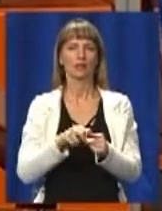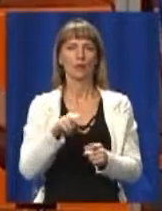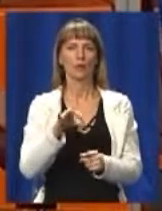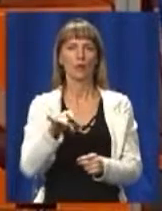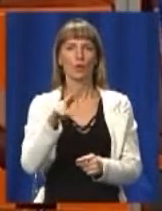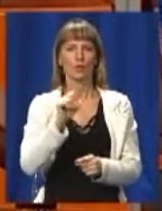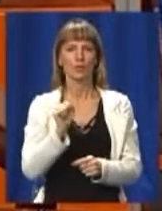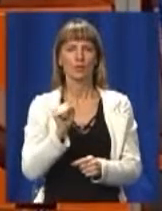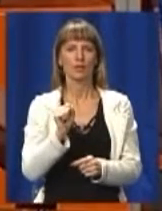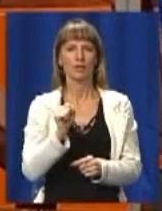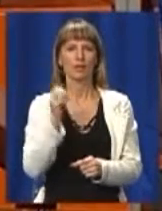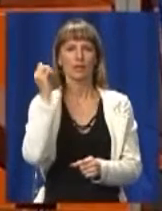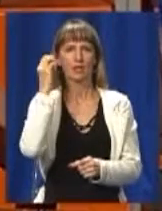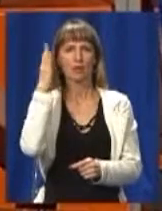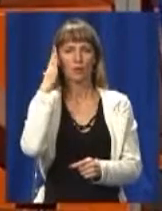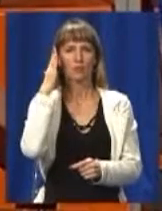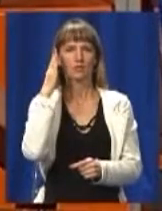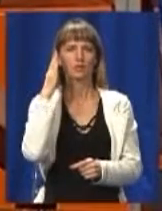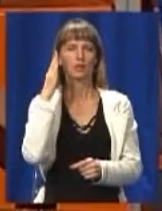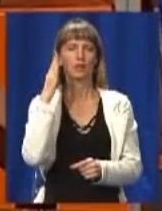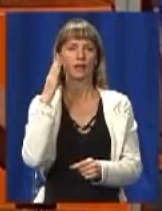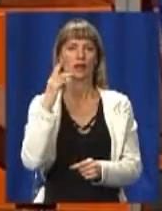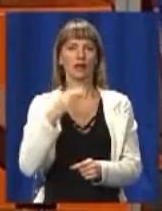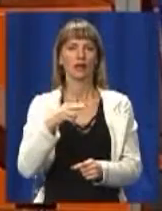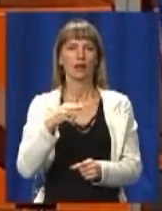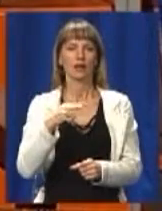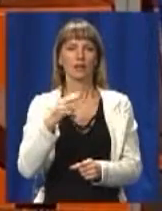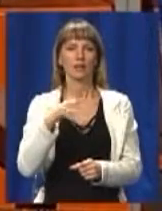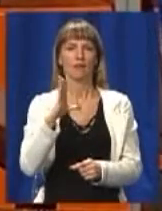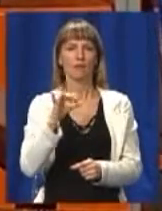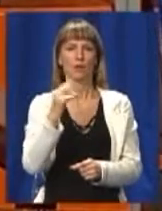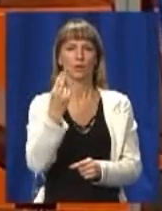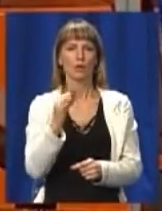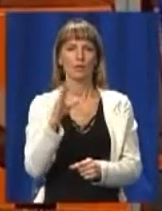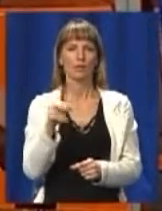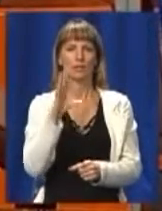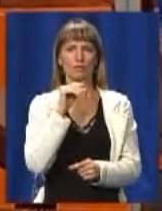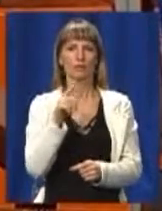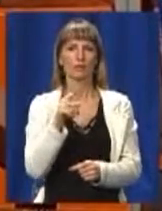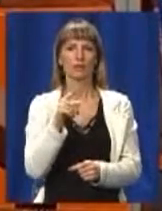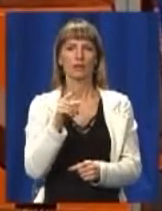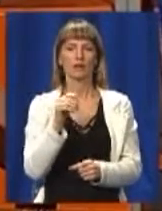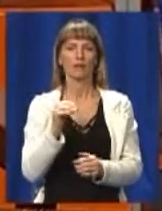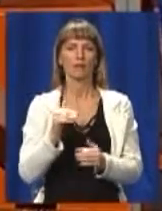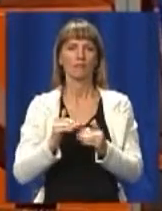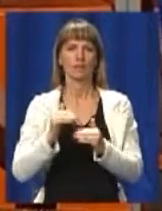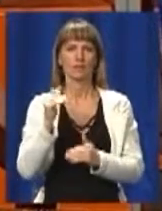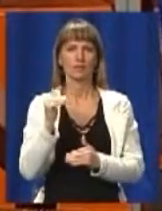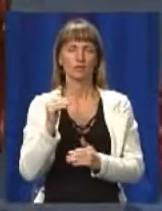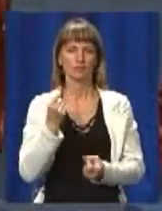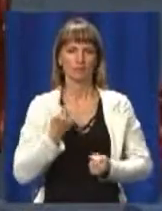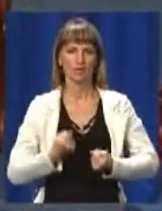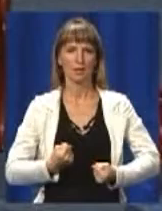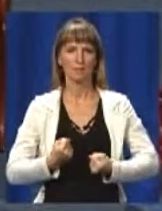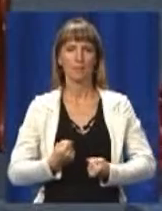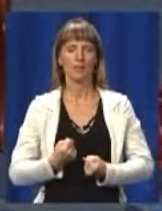порода японська бойцова собака. І, ну, вони достатньо високі. Міцні